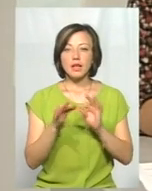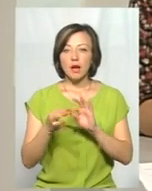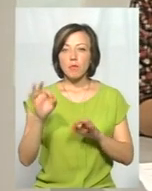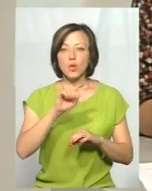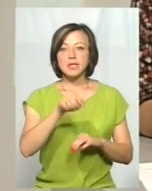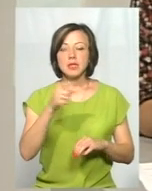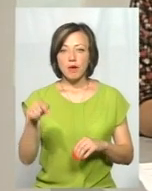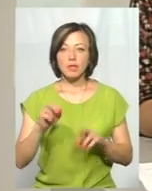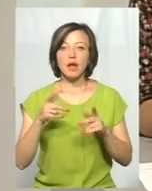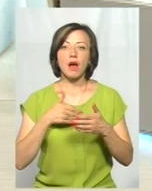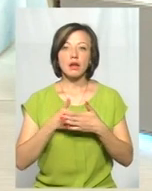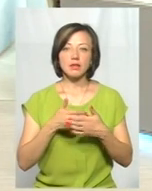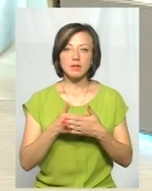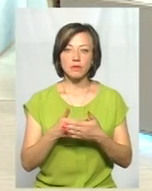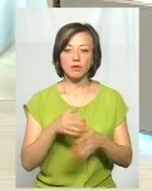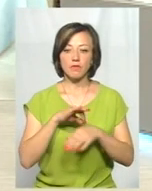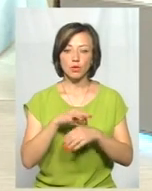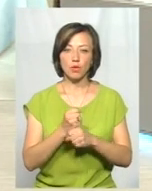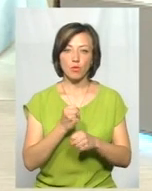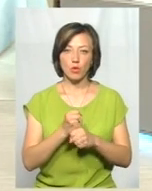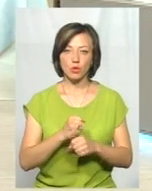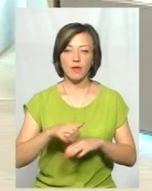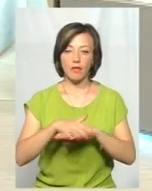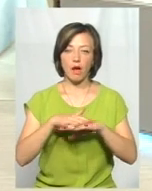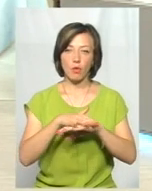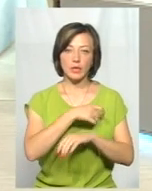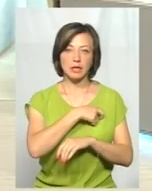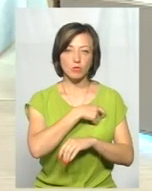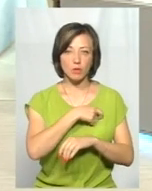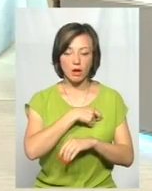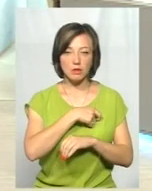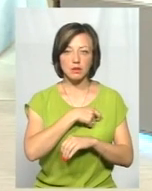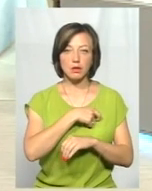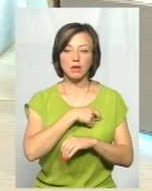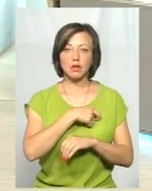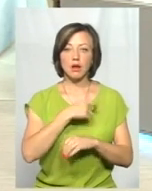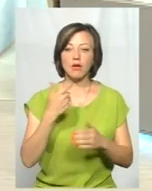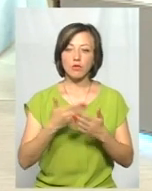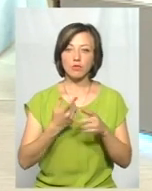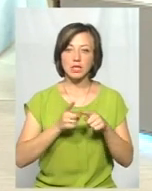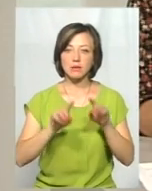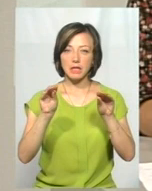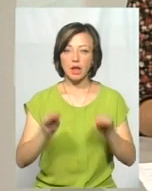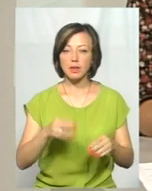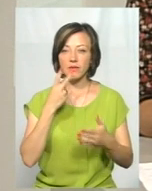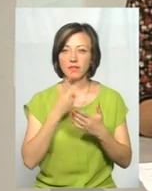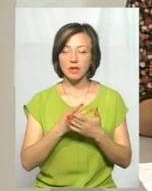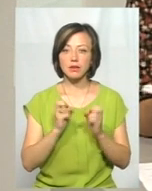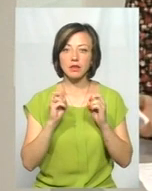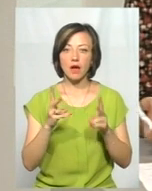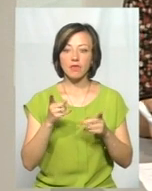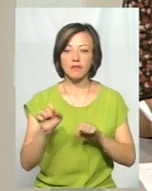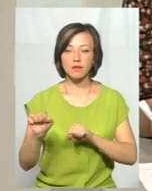те, як вже активно ведуть роботу народні депутати, адже от по цим даним видно якраз, наскільки